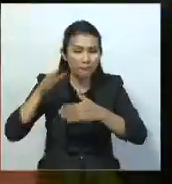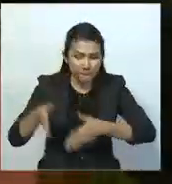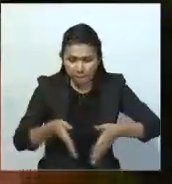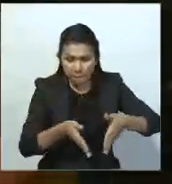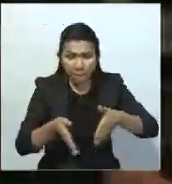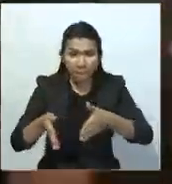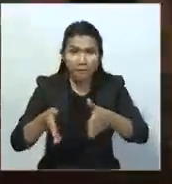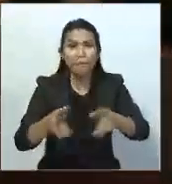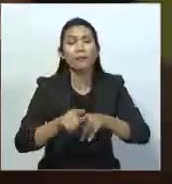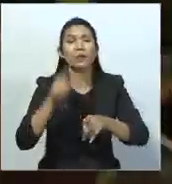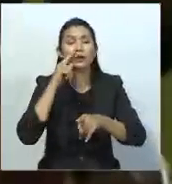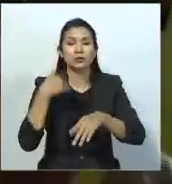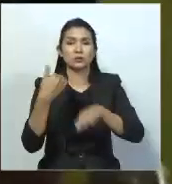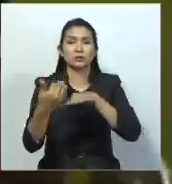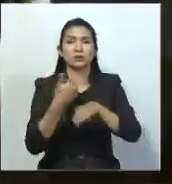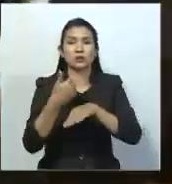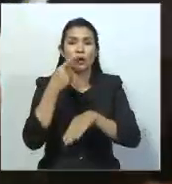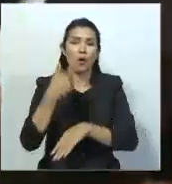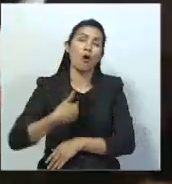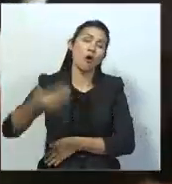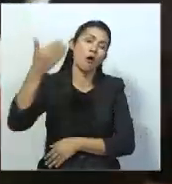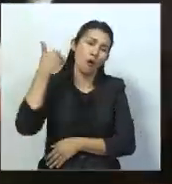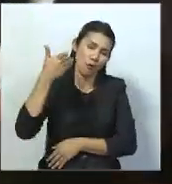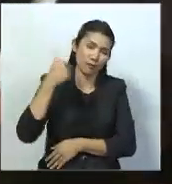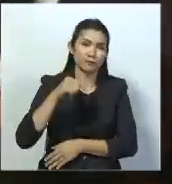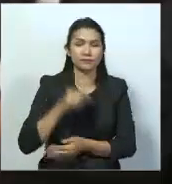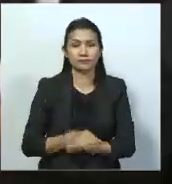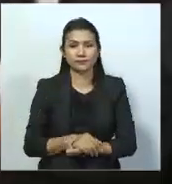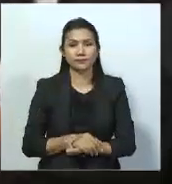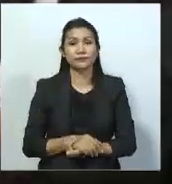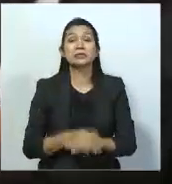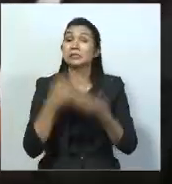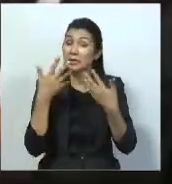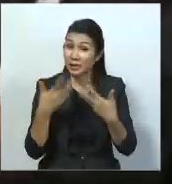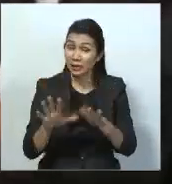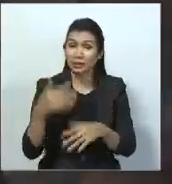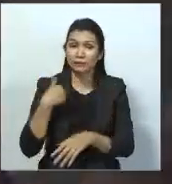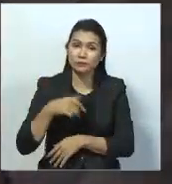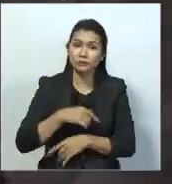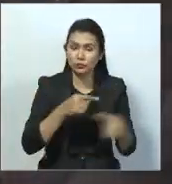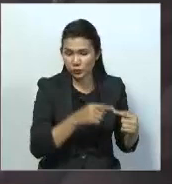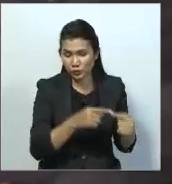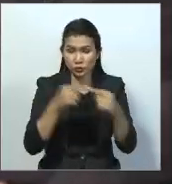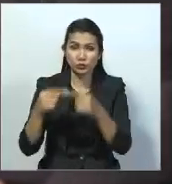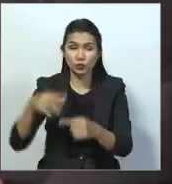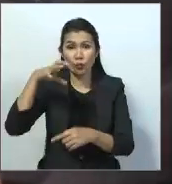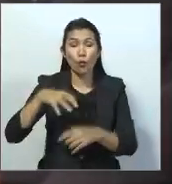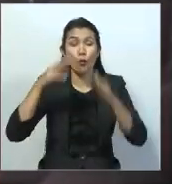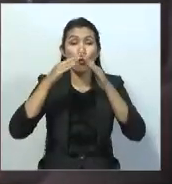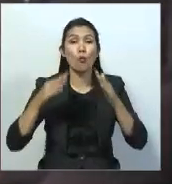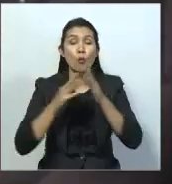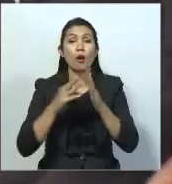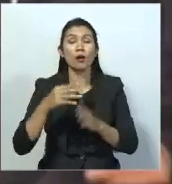ำเป็นเส้นทางคมนาคมทางน้ำที่สำคัญในอดีตค่ะหลังจากนั้นนะคะจะมีการเดินทางต่อไปยังวัดเทวสังฆาร